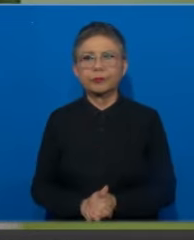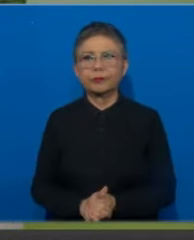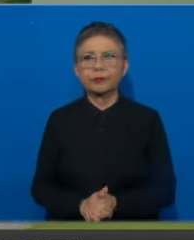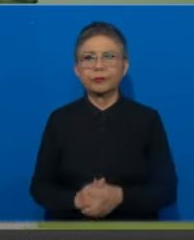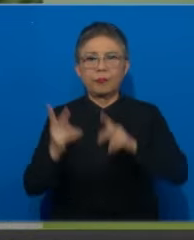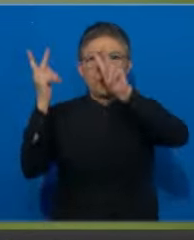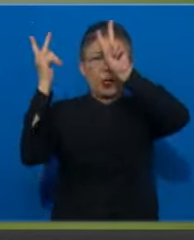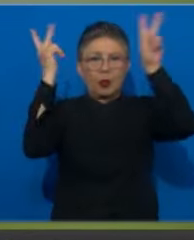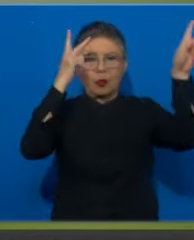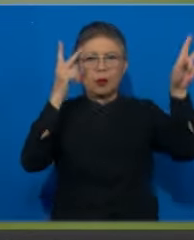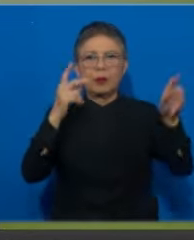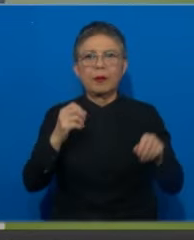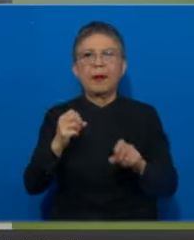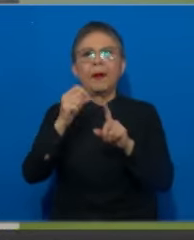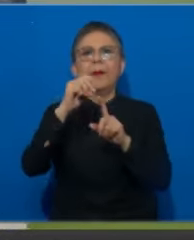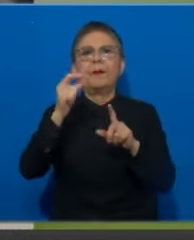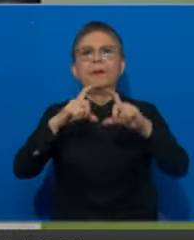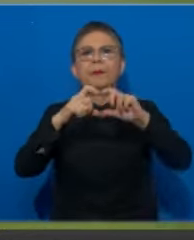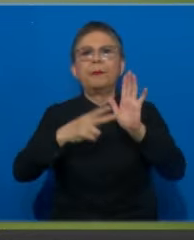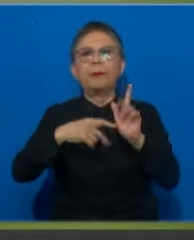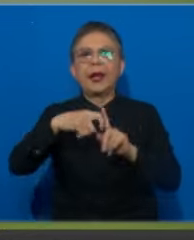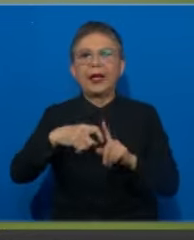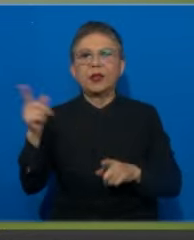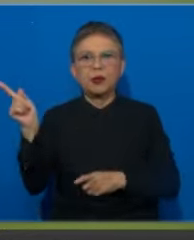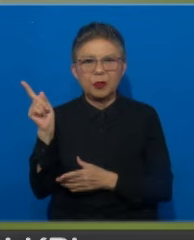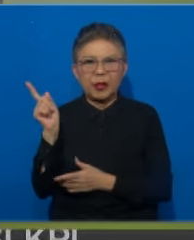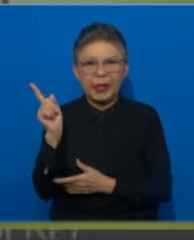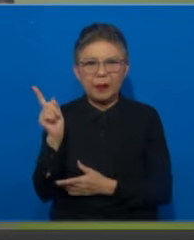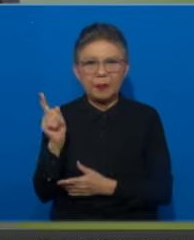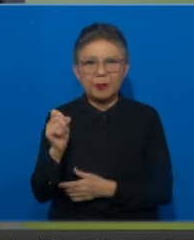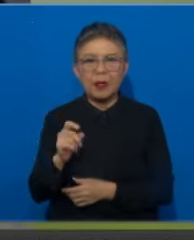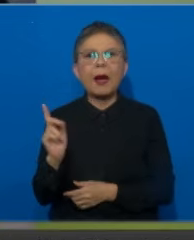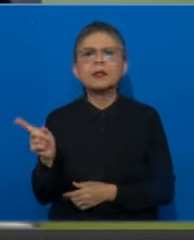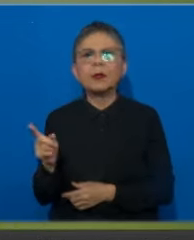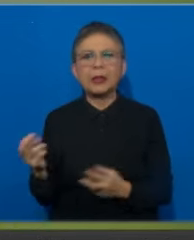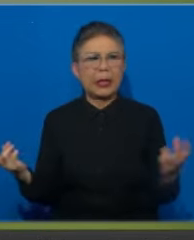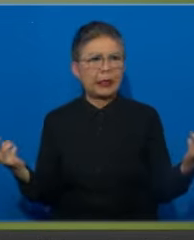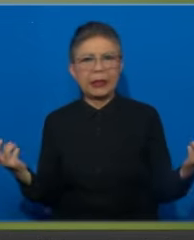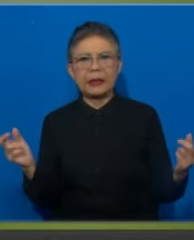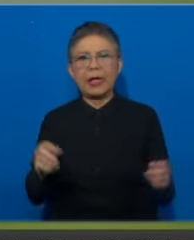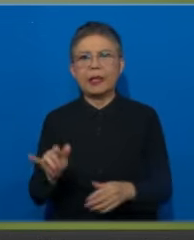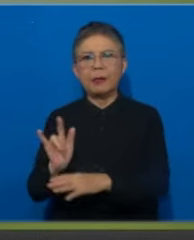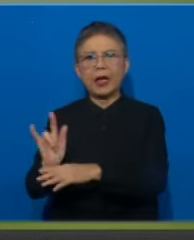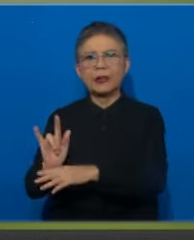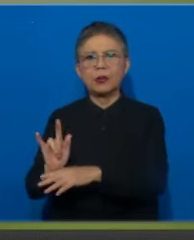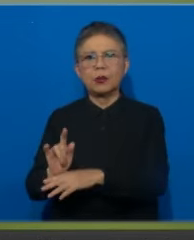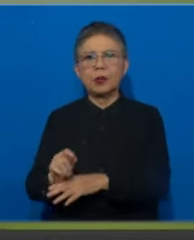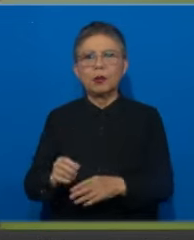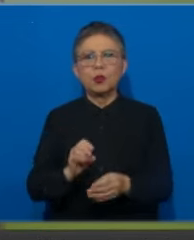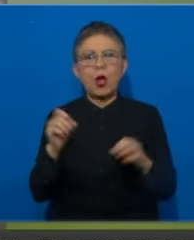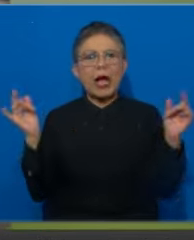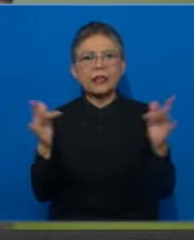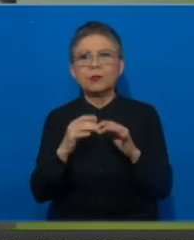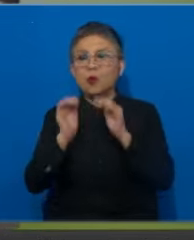Konten prank Galih Los menuai banyak kecaman warganet di jagat media. Pasalnya, TikTokers asal Bekasi tersebut mengunggah video